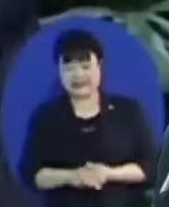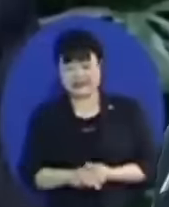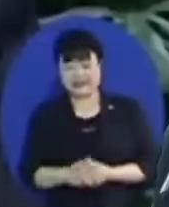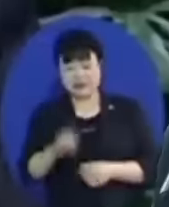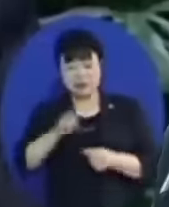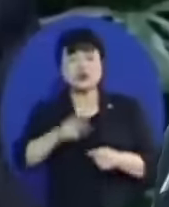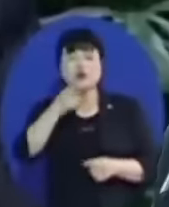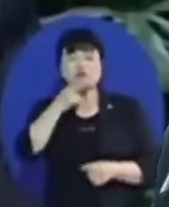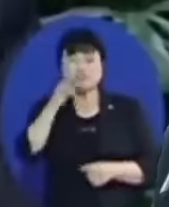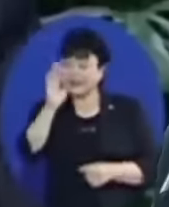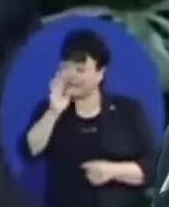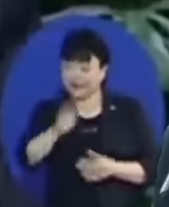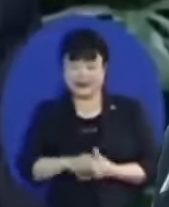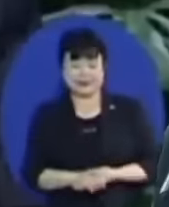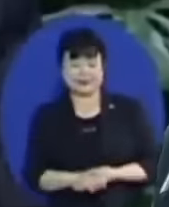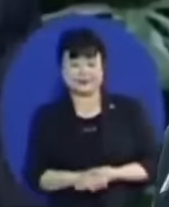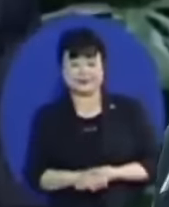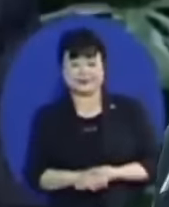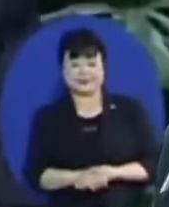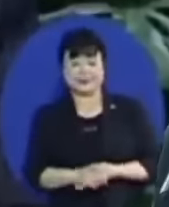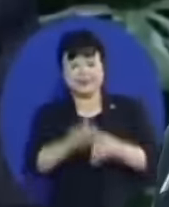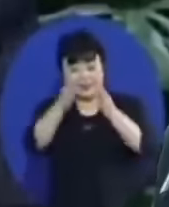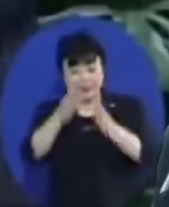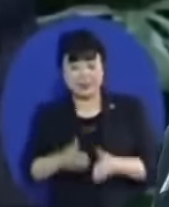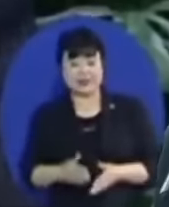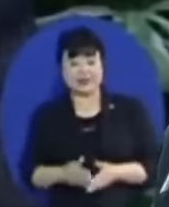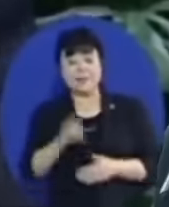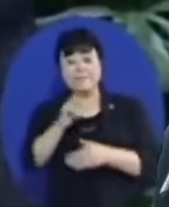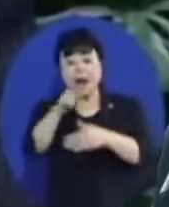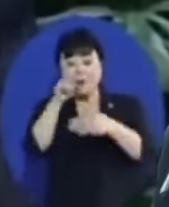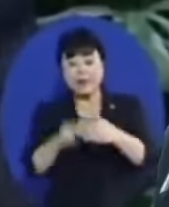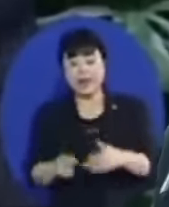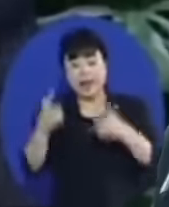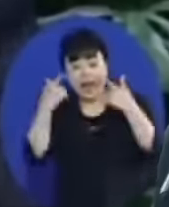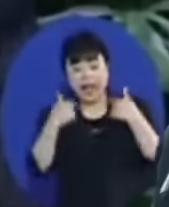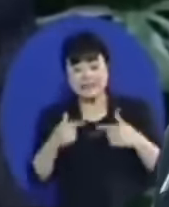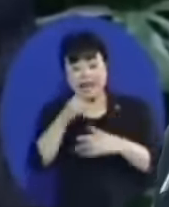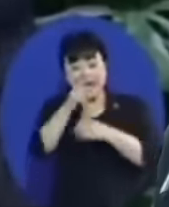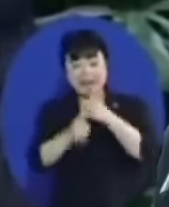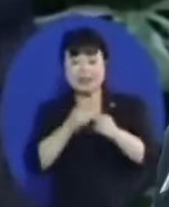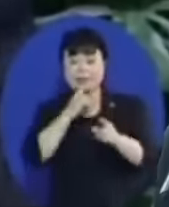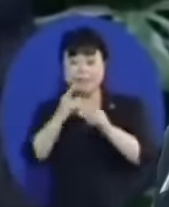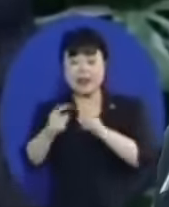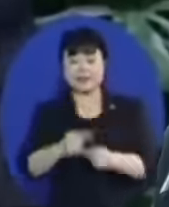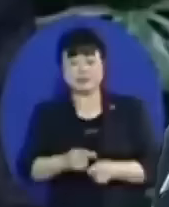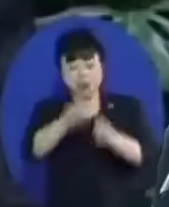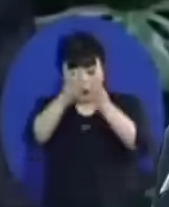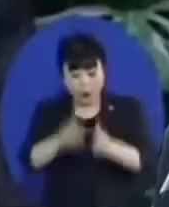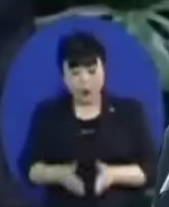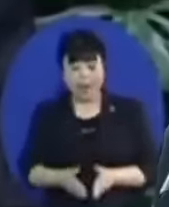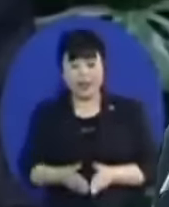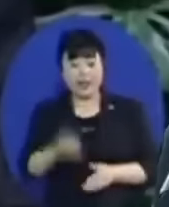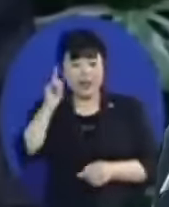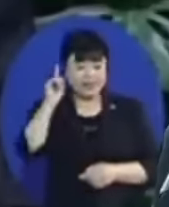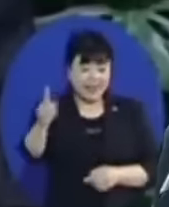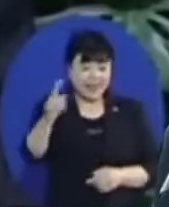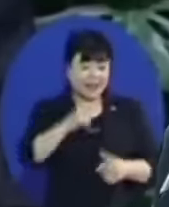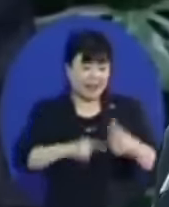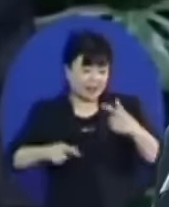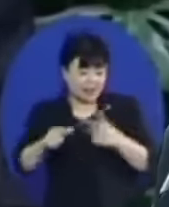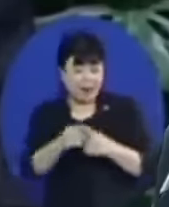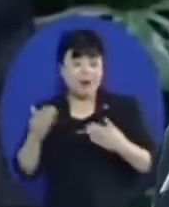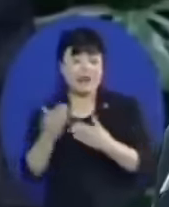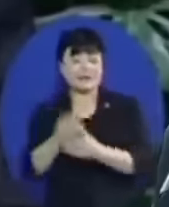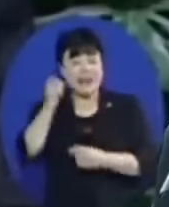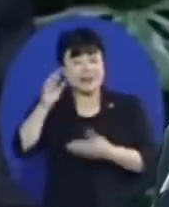목적 없이 하루를 살고 있지 않지 않습니까? 그러므로 여러분의 마음속에 항상 하나님의 말씀을 통하여 내일은 오늘보다